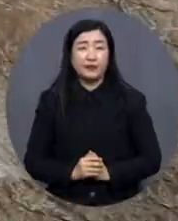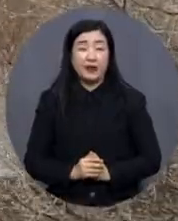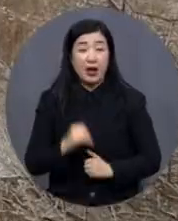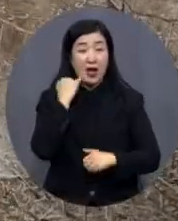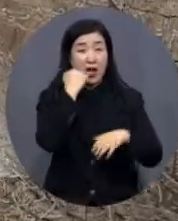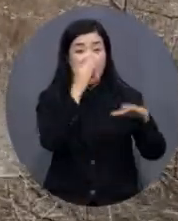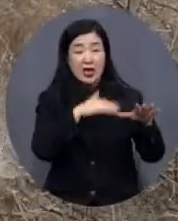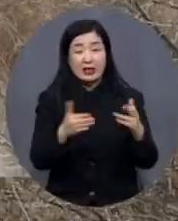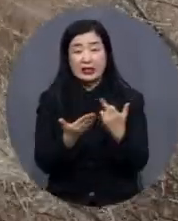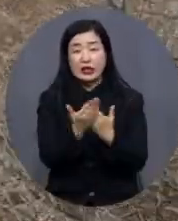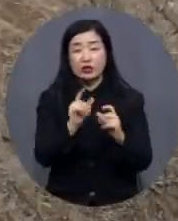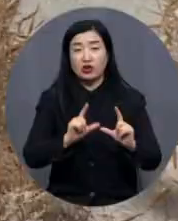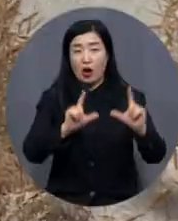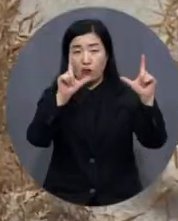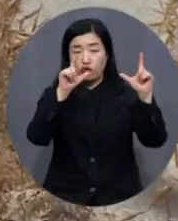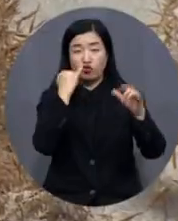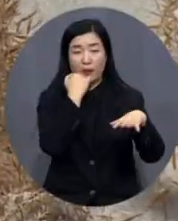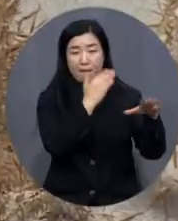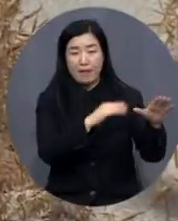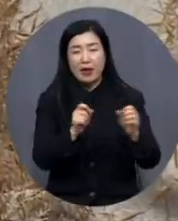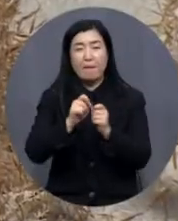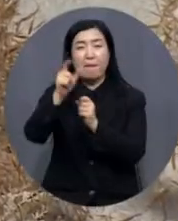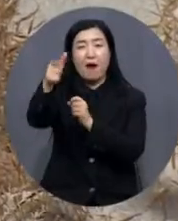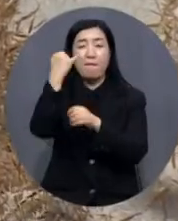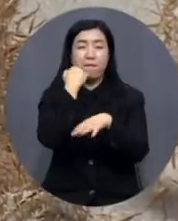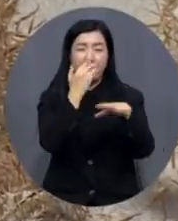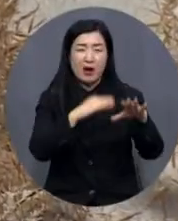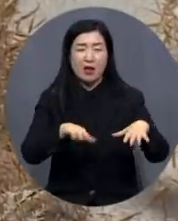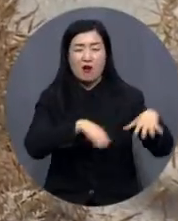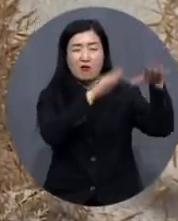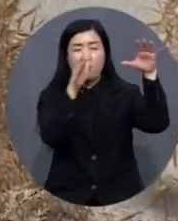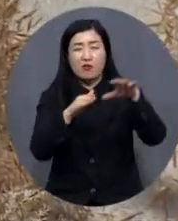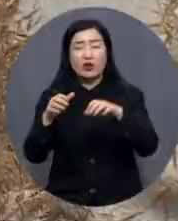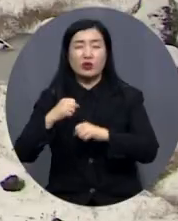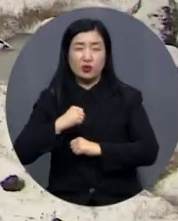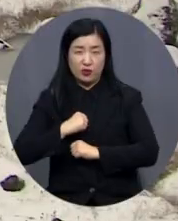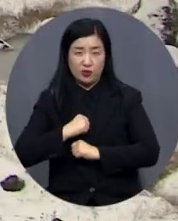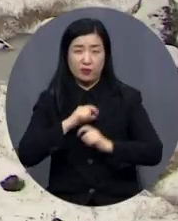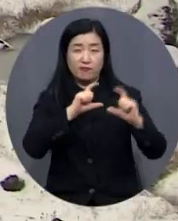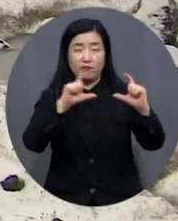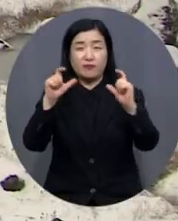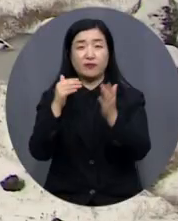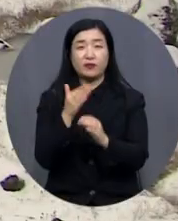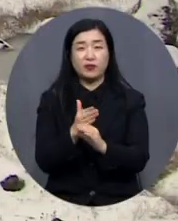해상에는 제주도 서부 앞바다와 남쪽 바깥 먼바다에 풍 주보가 발효중입니다